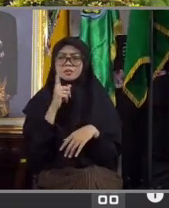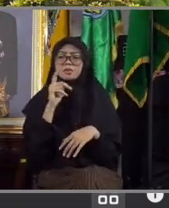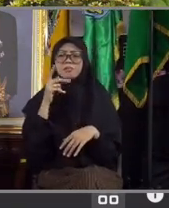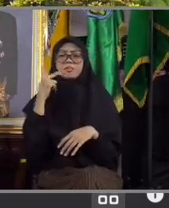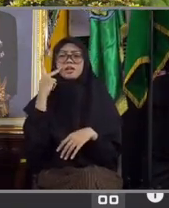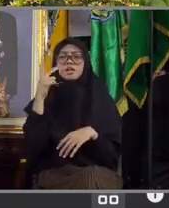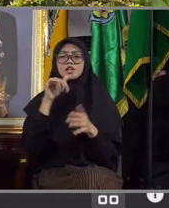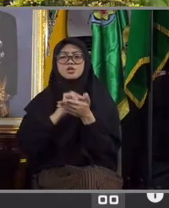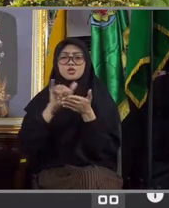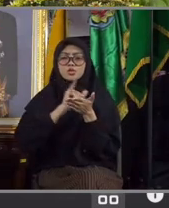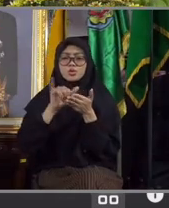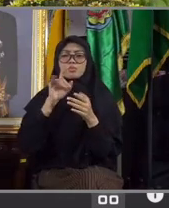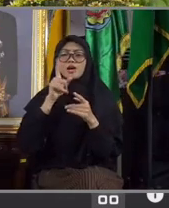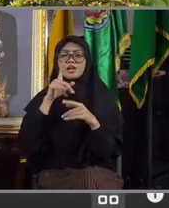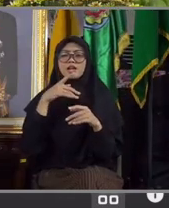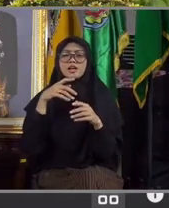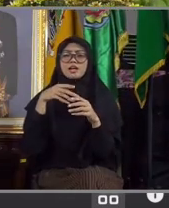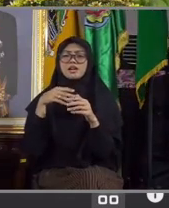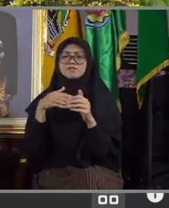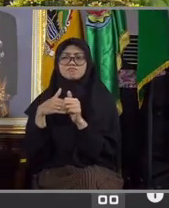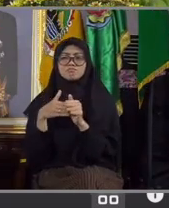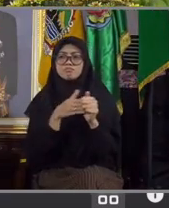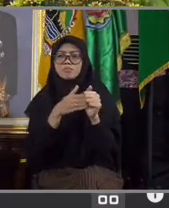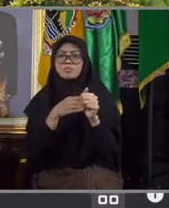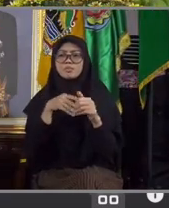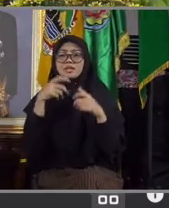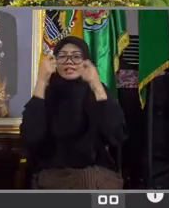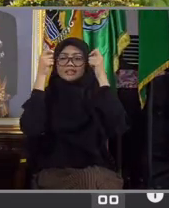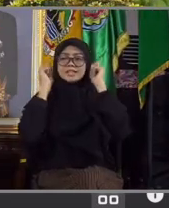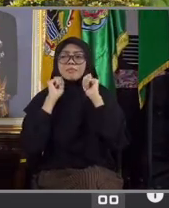hijab tumbuk-tumbuk mora. Hah?